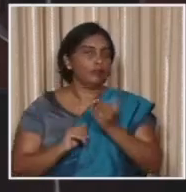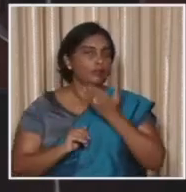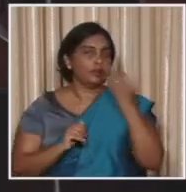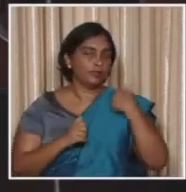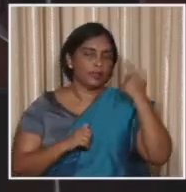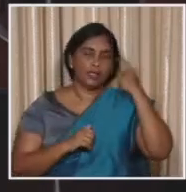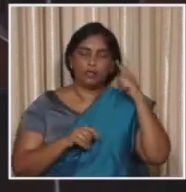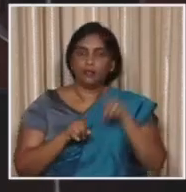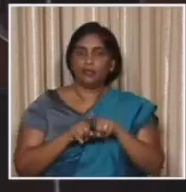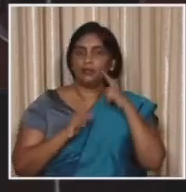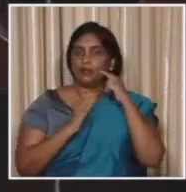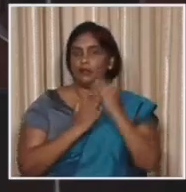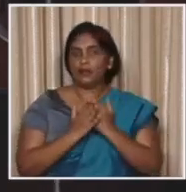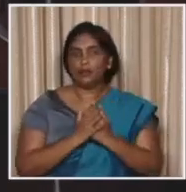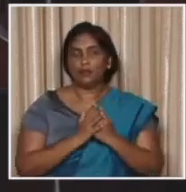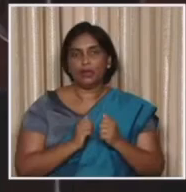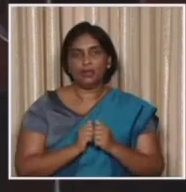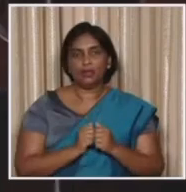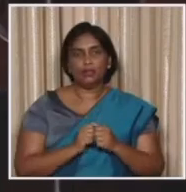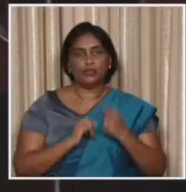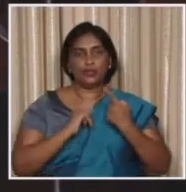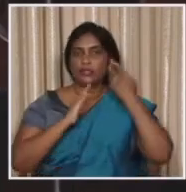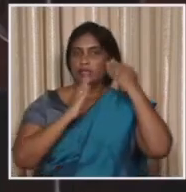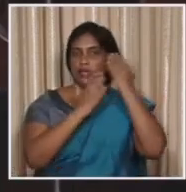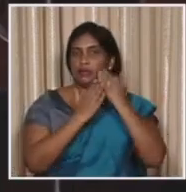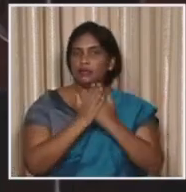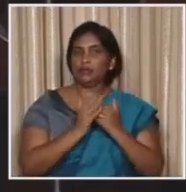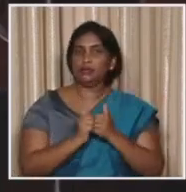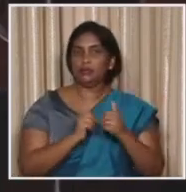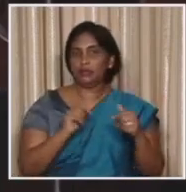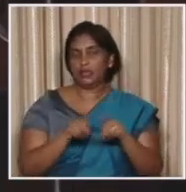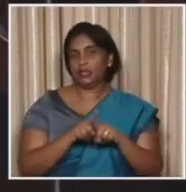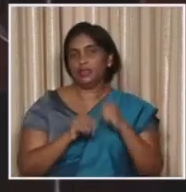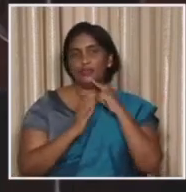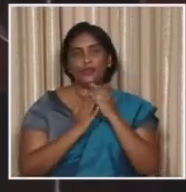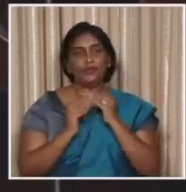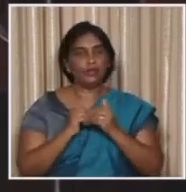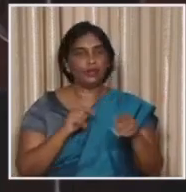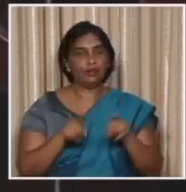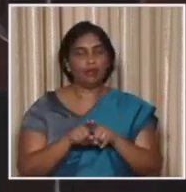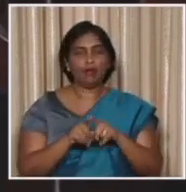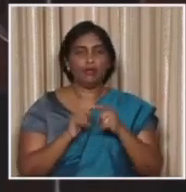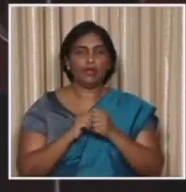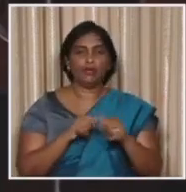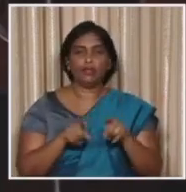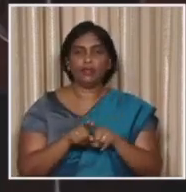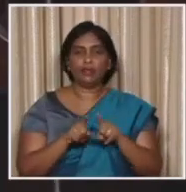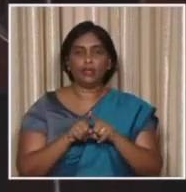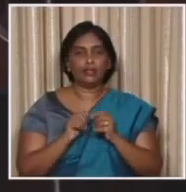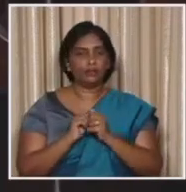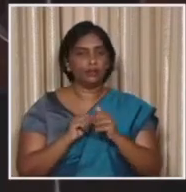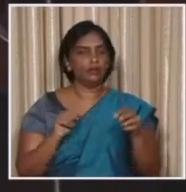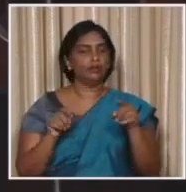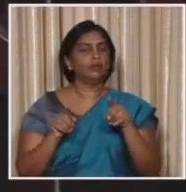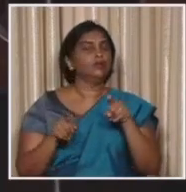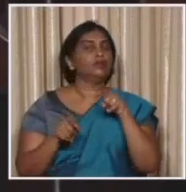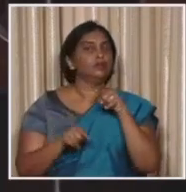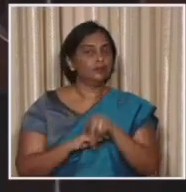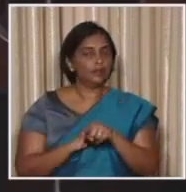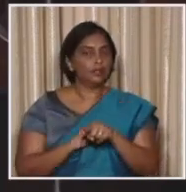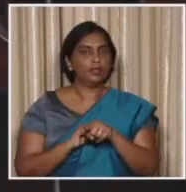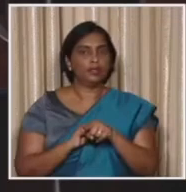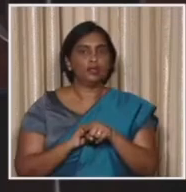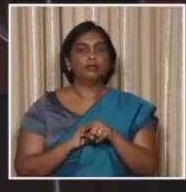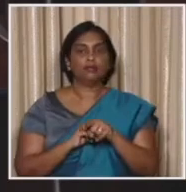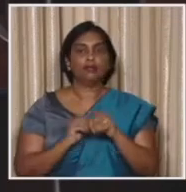හිතනවා. ඒ වගේම තමයි ජාතික ඖෂධ නියාමන අධිකාරිය NMRA ඇක්ට් එක හරහා පිහිටවපු ආයතනයේම දුර්වල